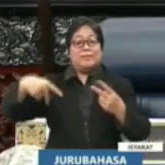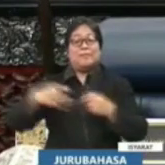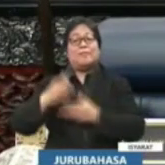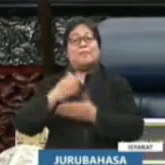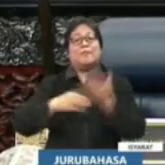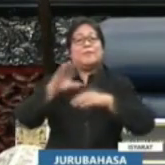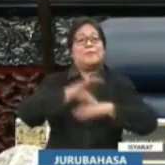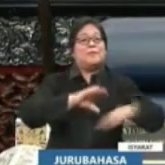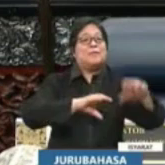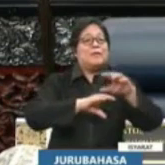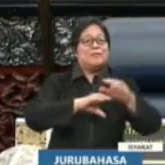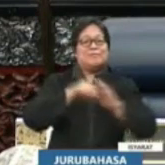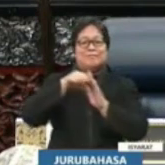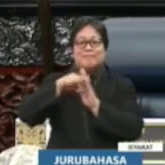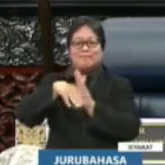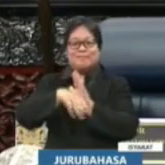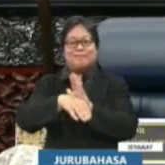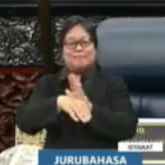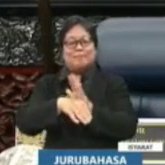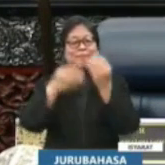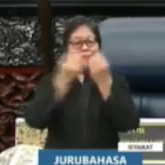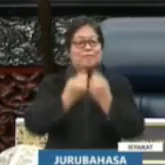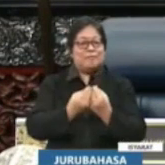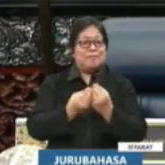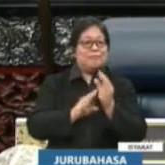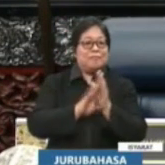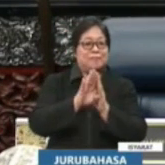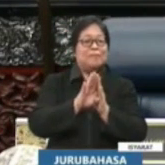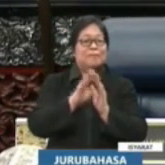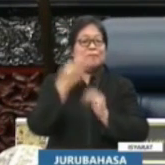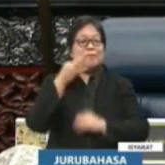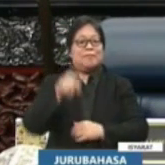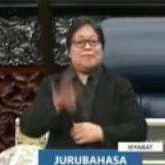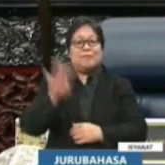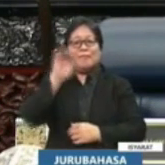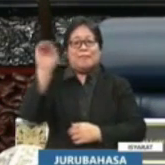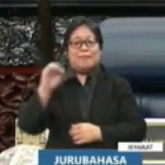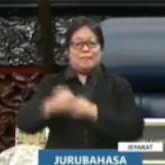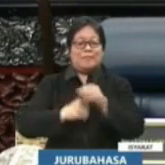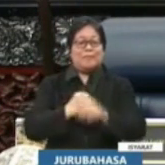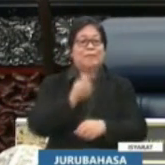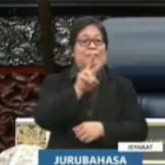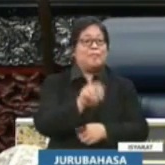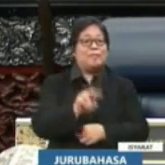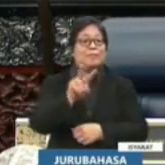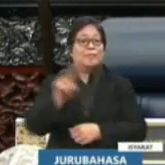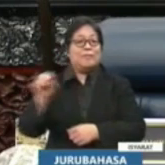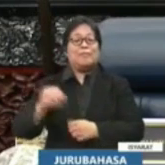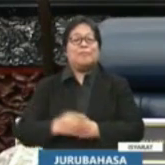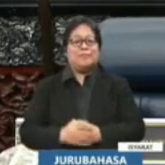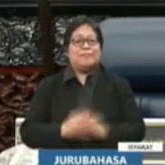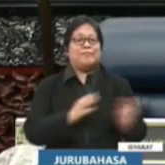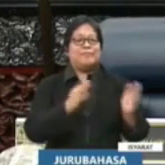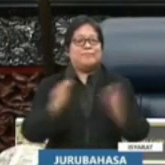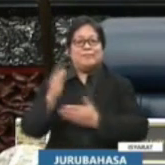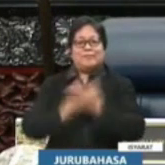sektor pembinaan mencatatkan penurunan kadar pertumbuhan sebanyak 19.4% pada tahun 2020. Sementara